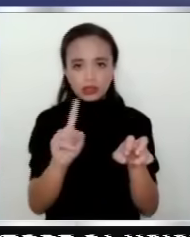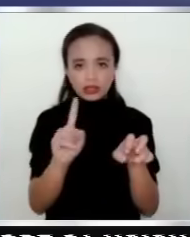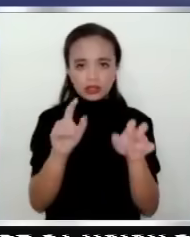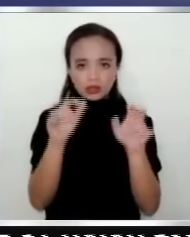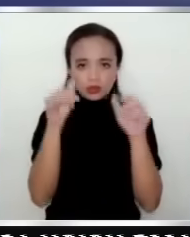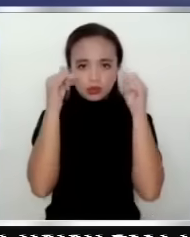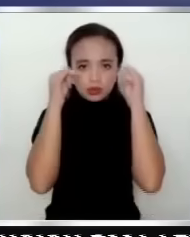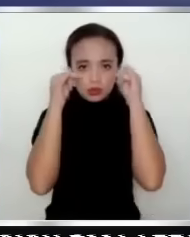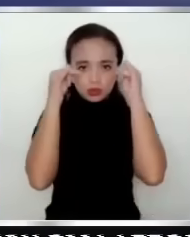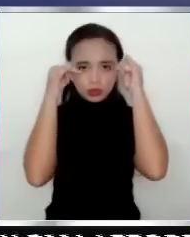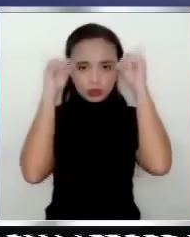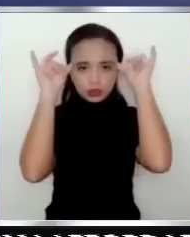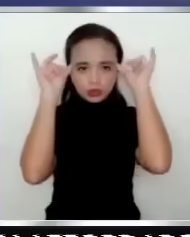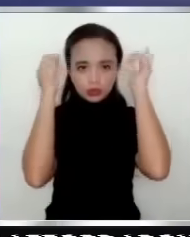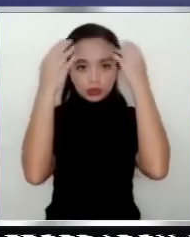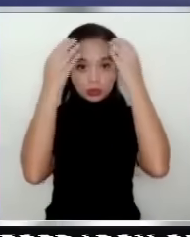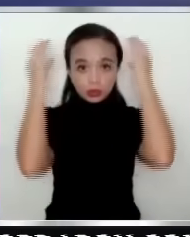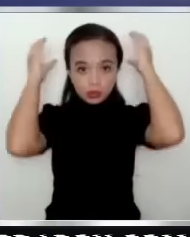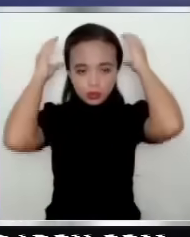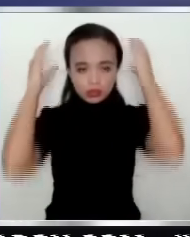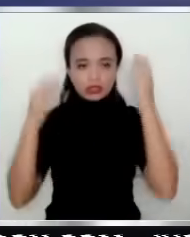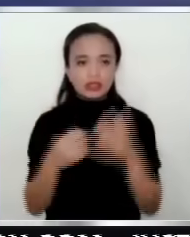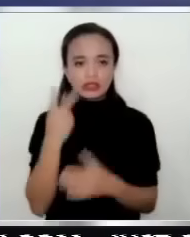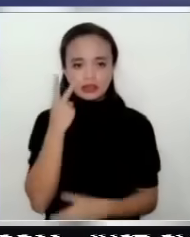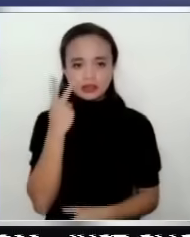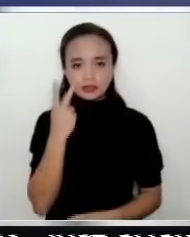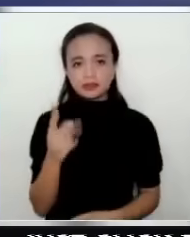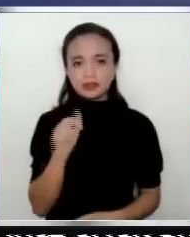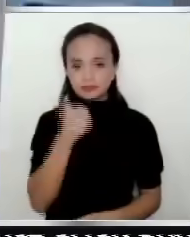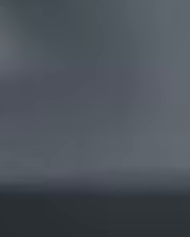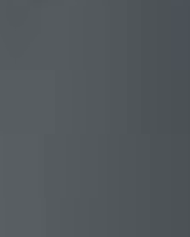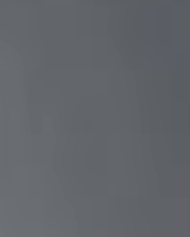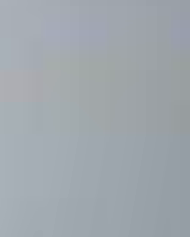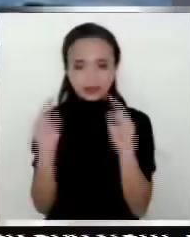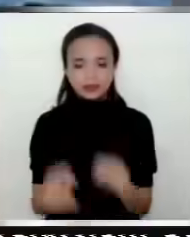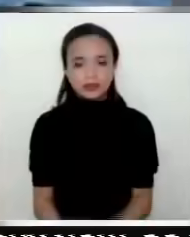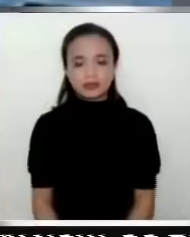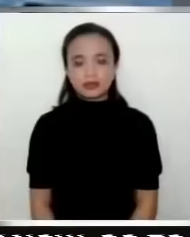Yan ang iba pang balita abroad, tinutukan ni Maki Pulido.